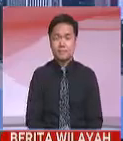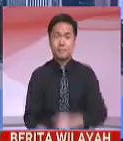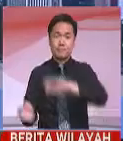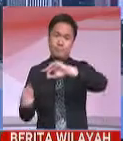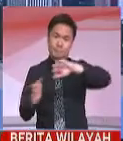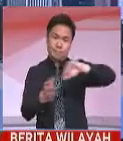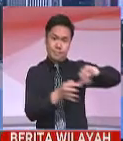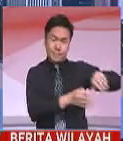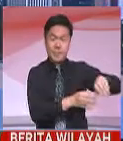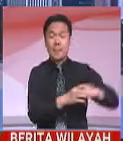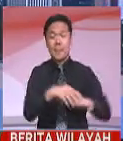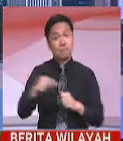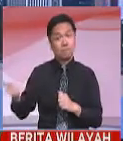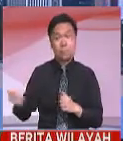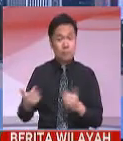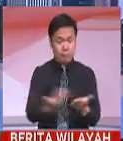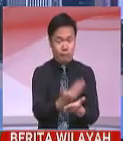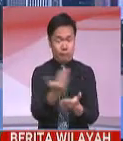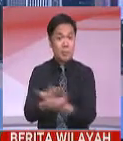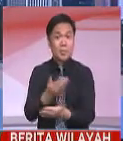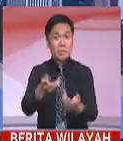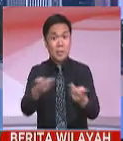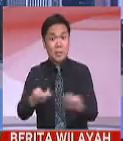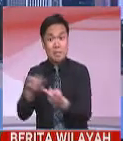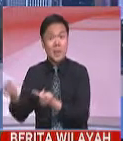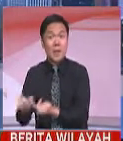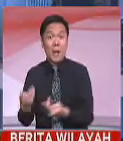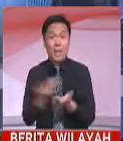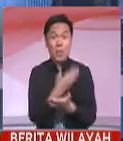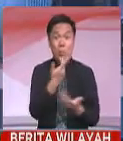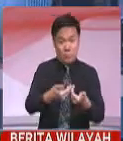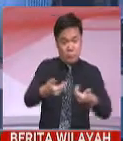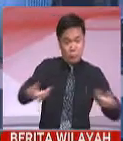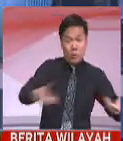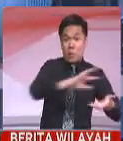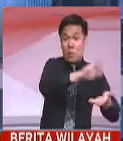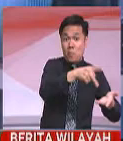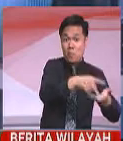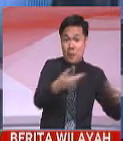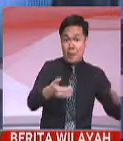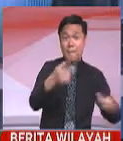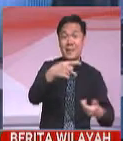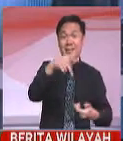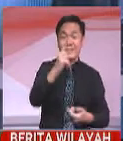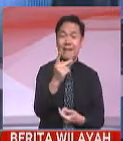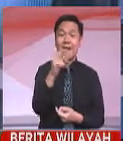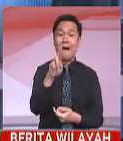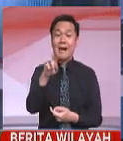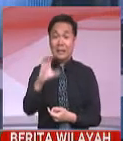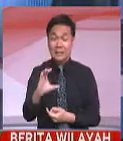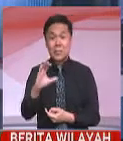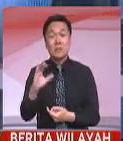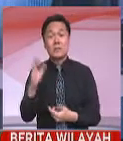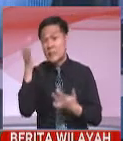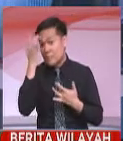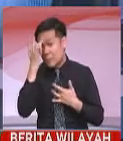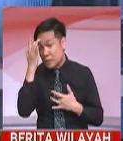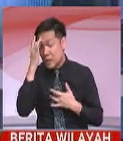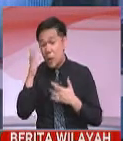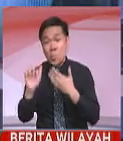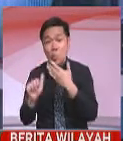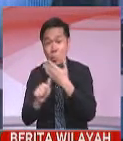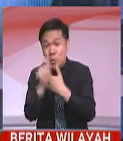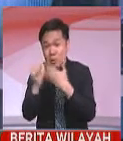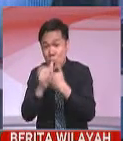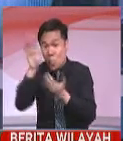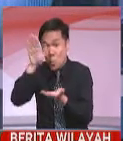di beberapa lokasi baru sebagai pusat kuarantin dan rawatan copy 19v ke Arsy untuk sakit-sakit berisiko rendah